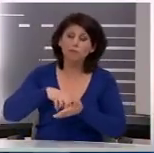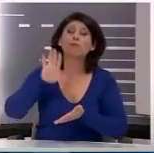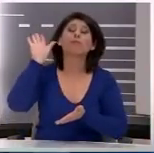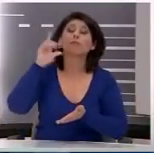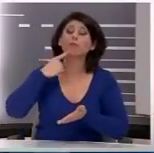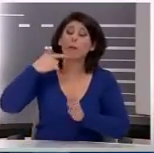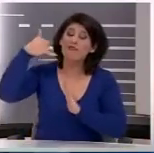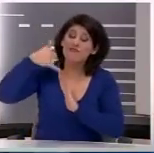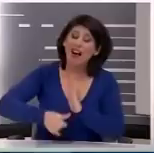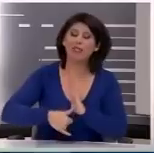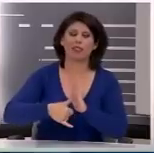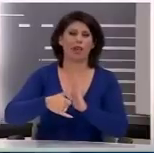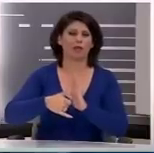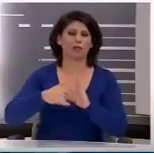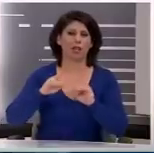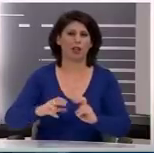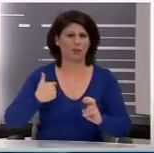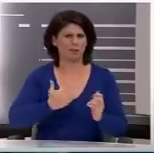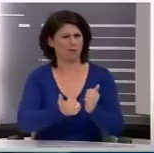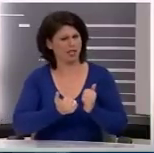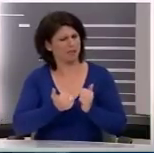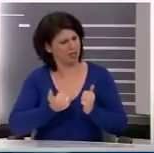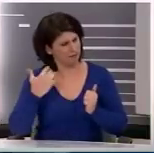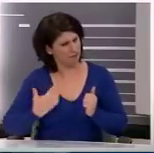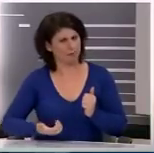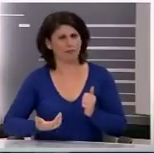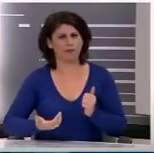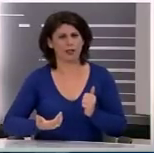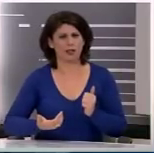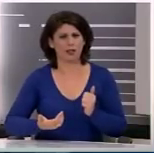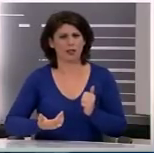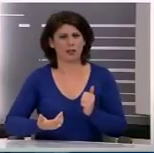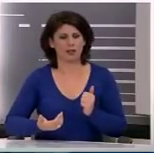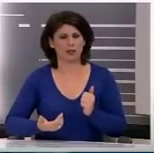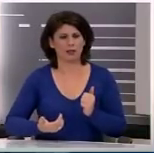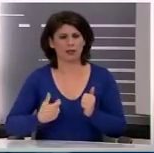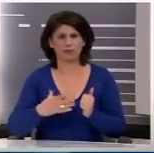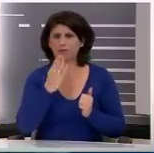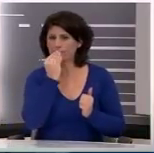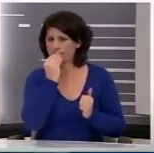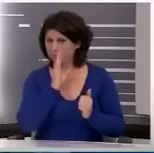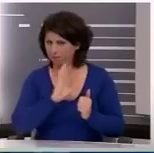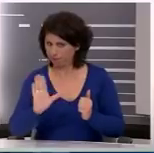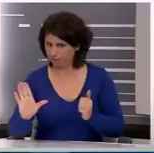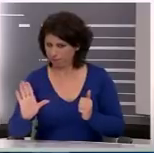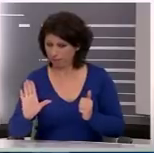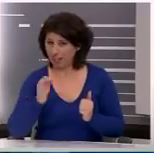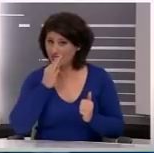γίνει έλεγχος σε βάθος και εμείς δεχτήκαμε πιέσεις. Φου κύριε φυλακή το στόματί μου.